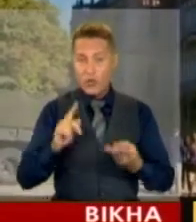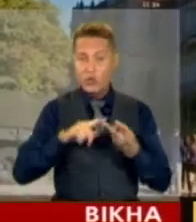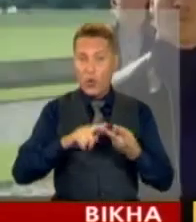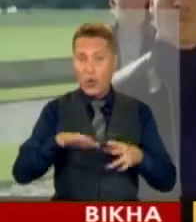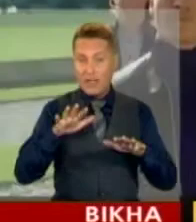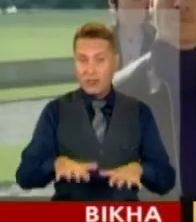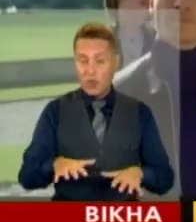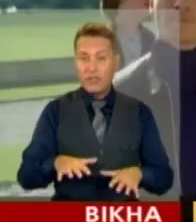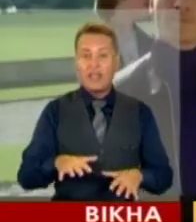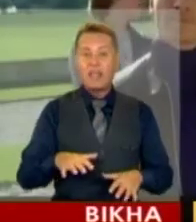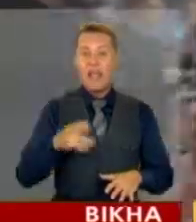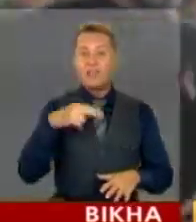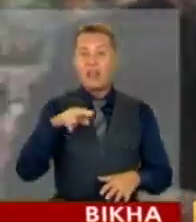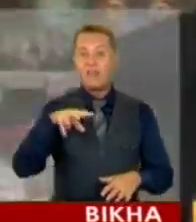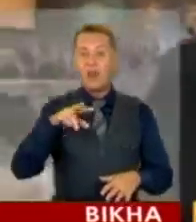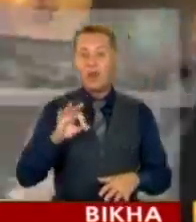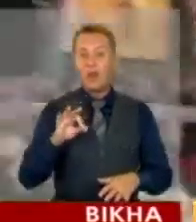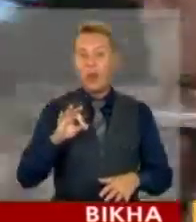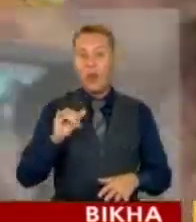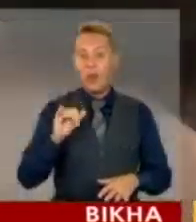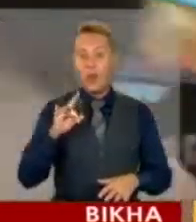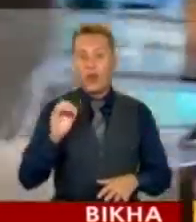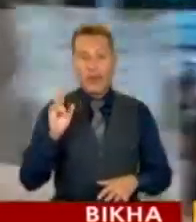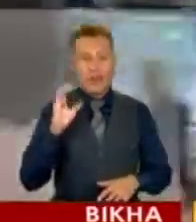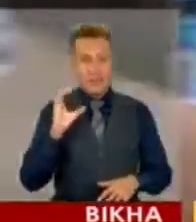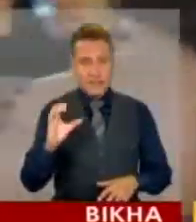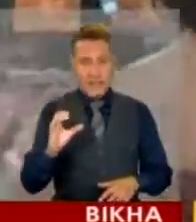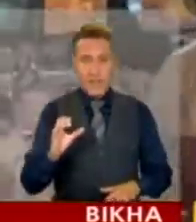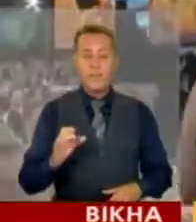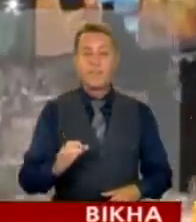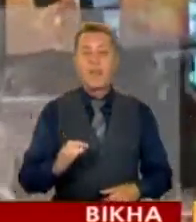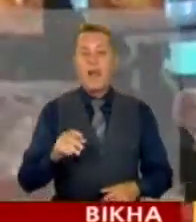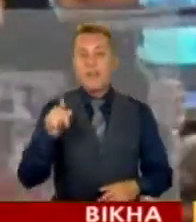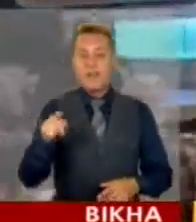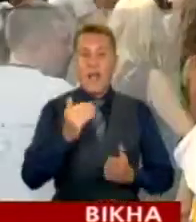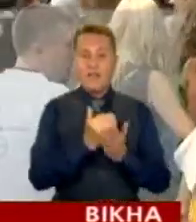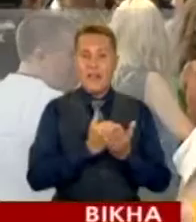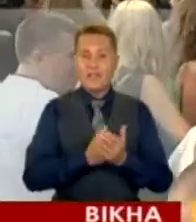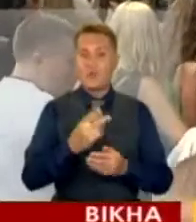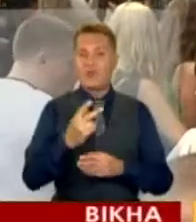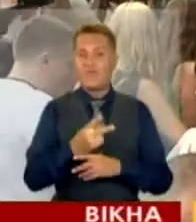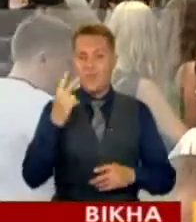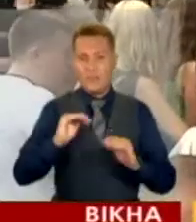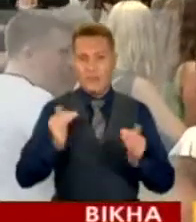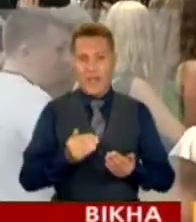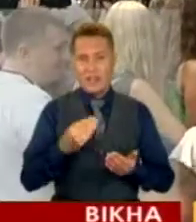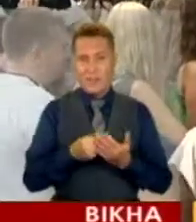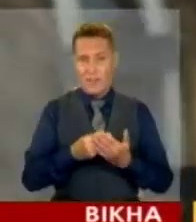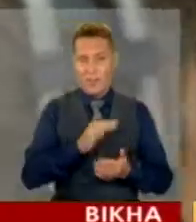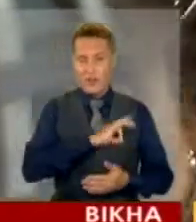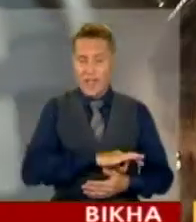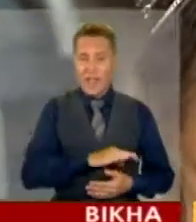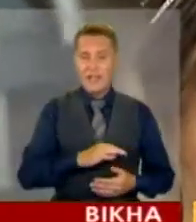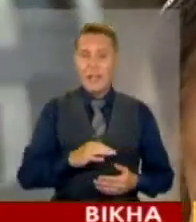зірки фільму «Люди Ікс» Дженніфер Лоуренс утрималася в рейтингу із двічі меншим бюджетом. Улюбленці